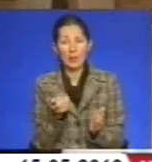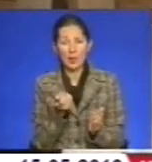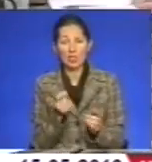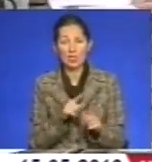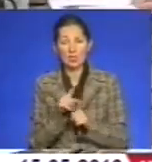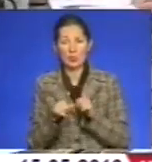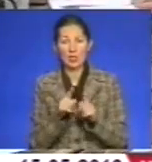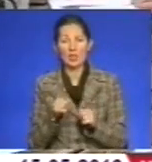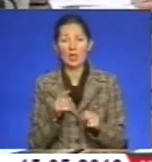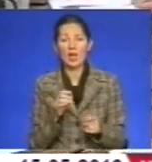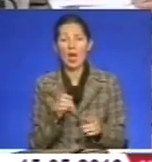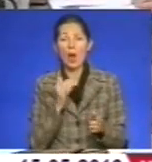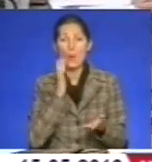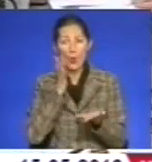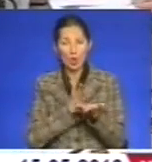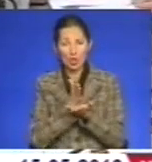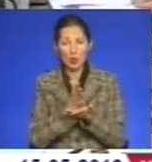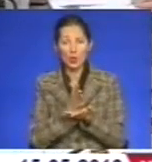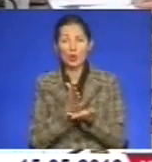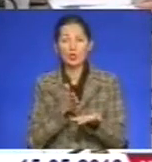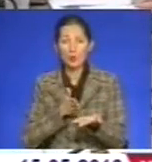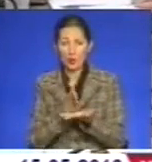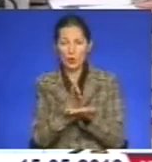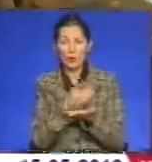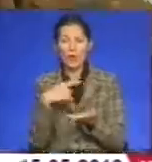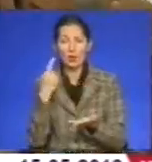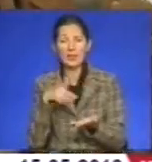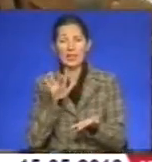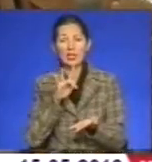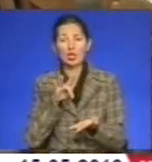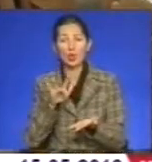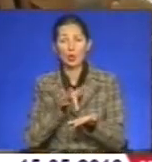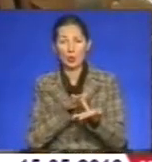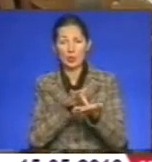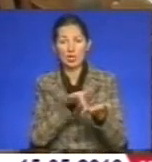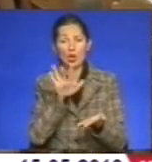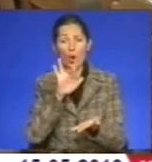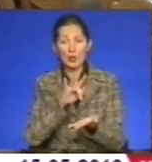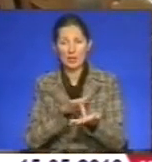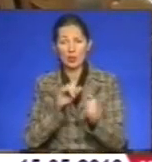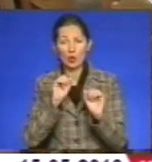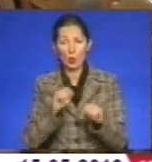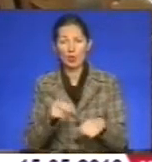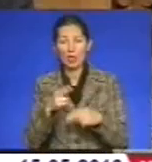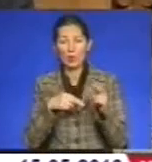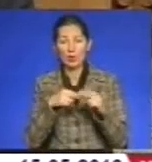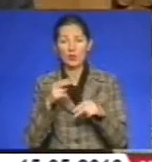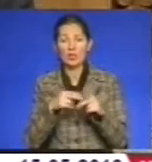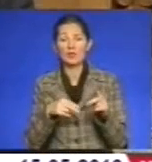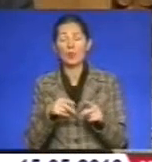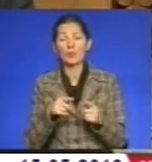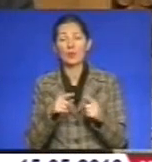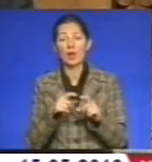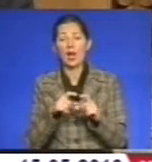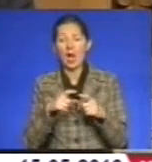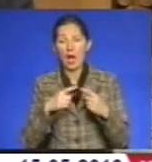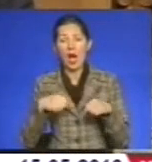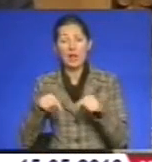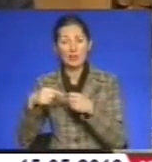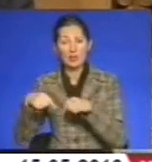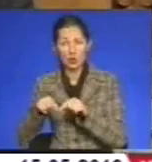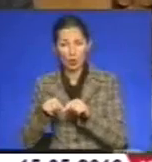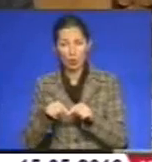іміджеву політику спросування області як туристичного центру найперше можна будівництвом інфраструктури. Унікальні малі